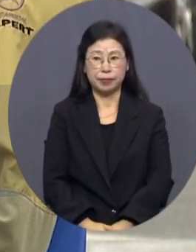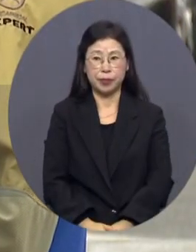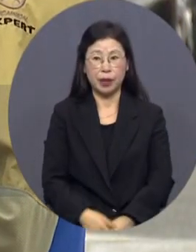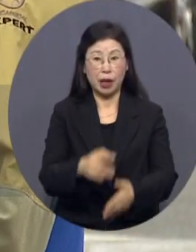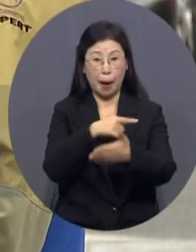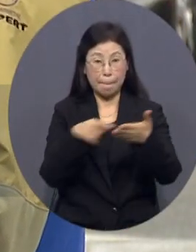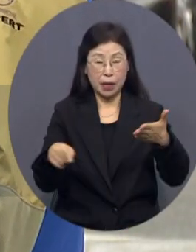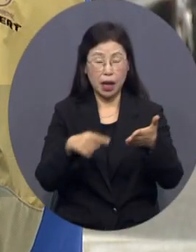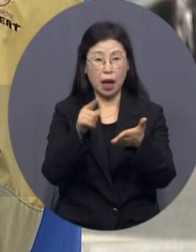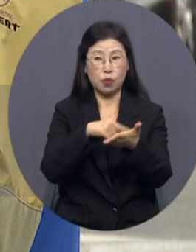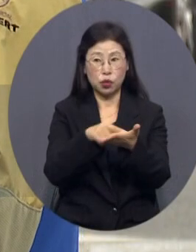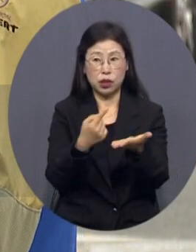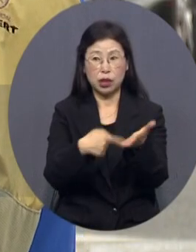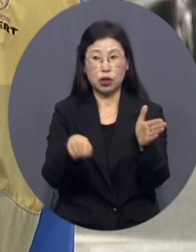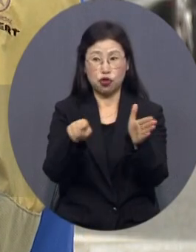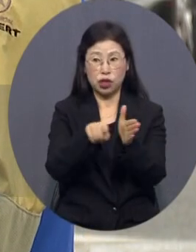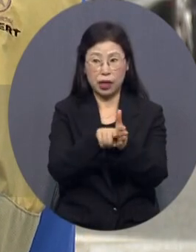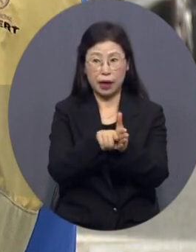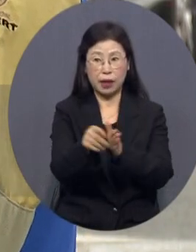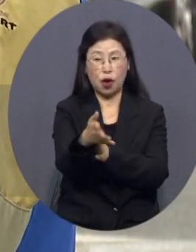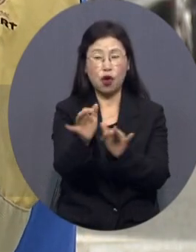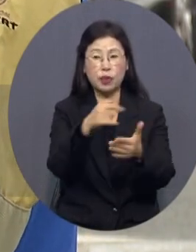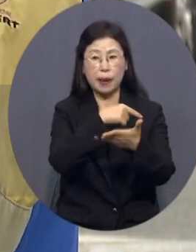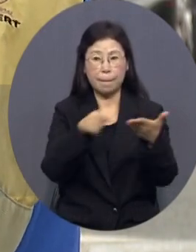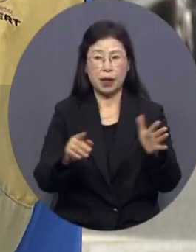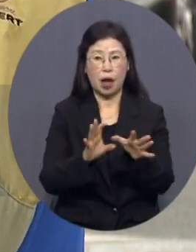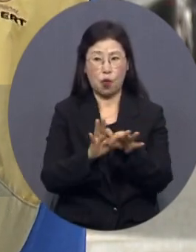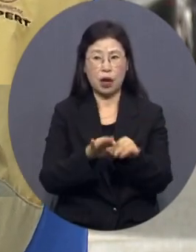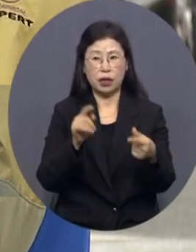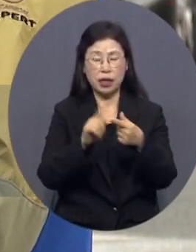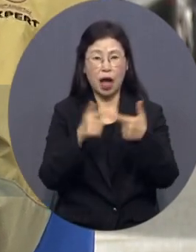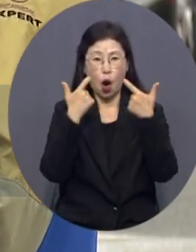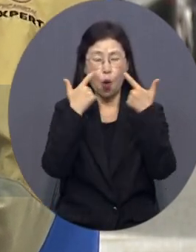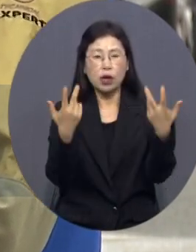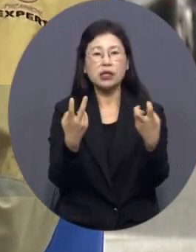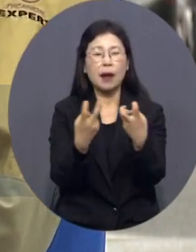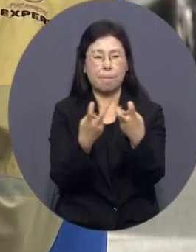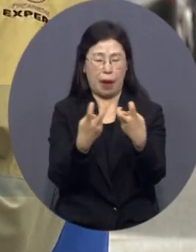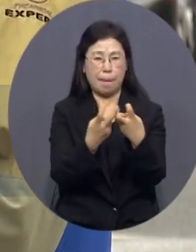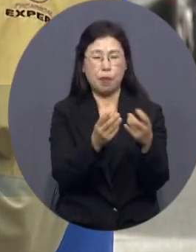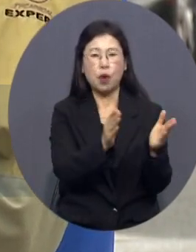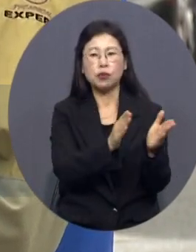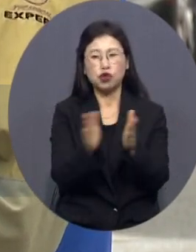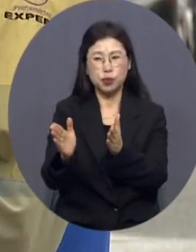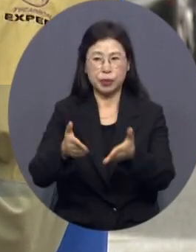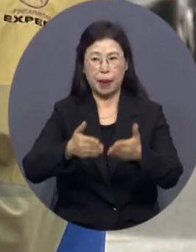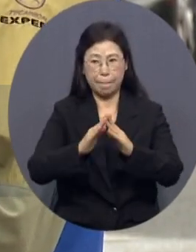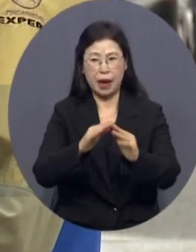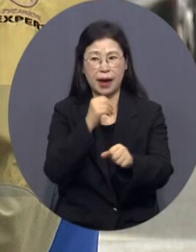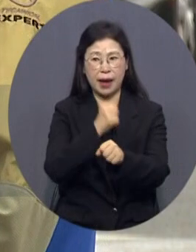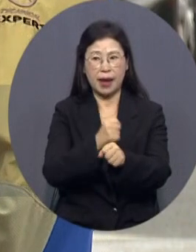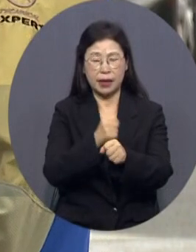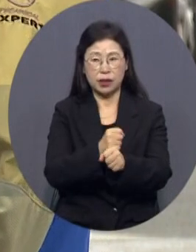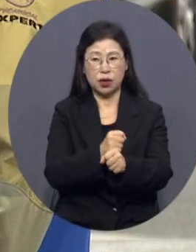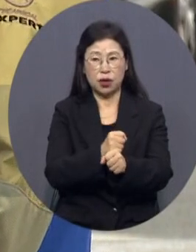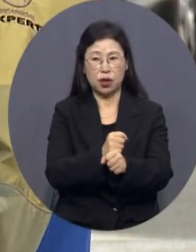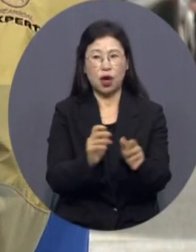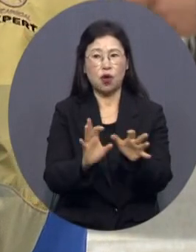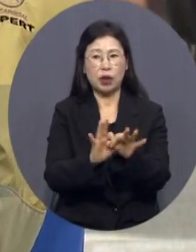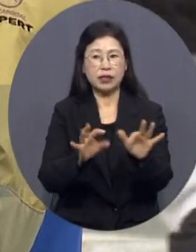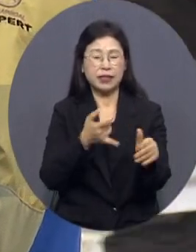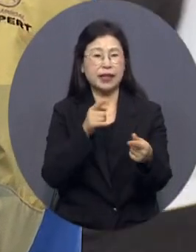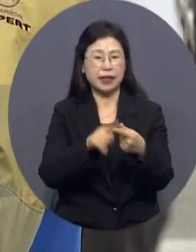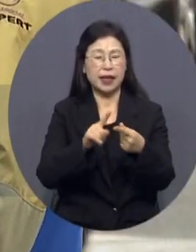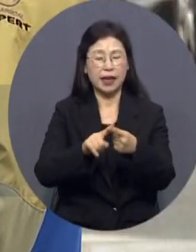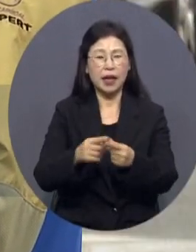제정과 특별예난구역 지정 등 어민 피해에 대비한 확실한 대책을 수립하여